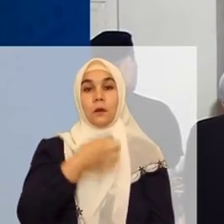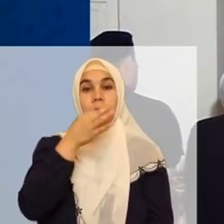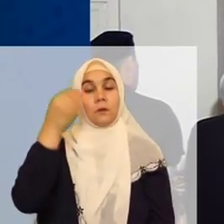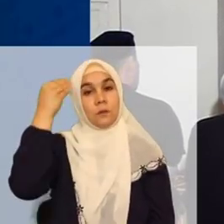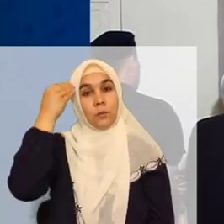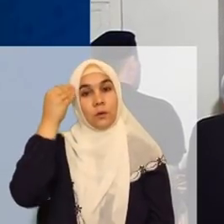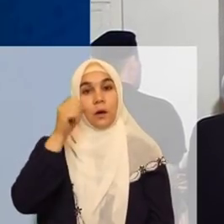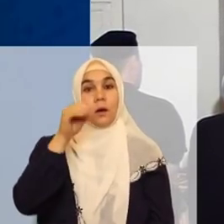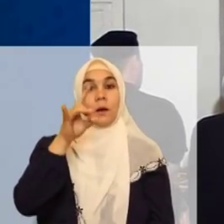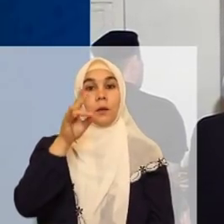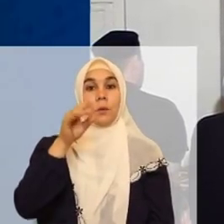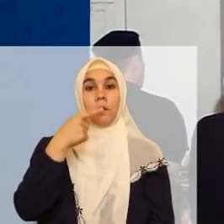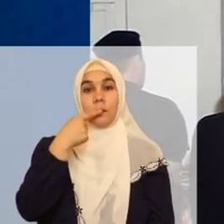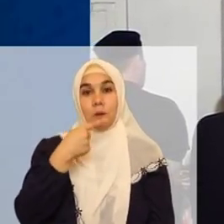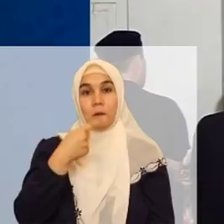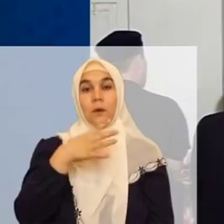arab tilida